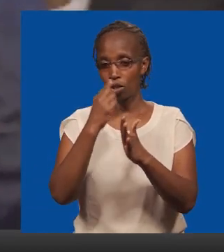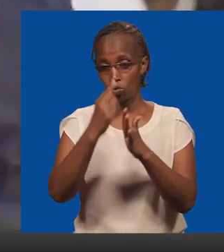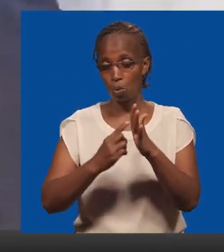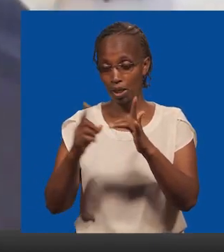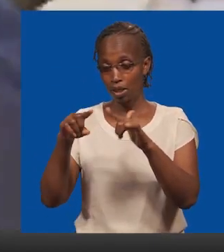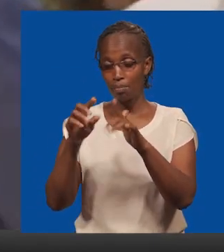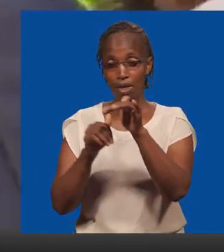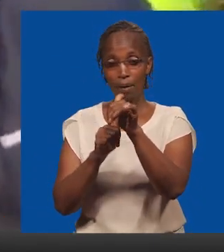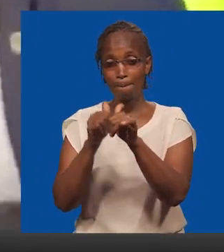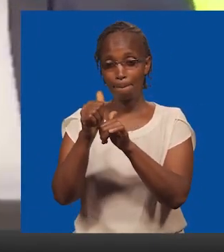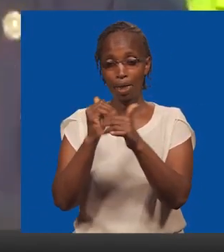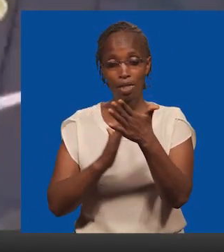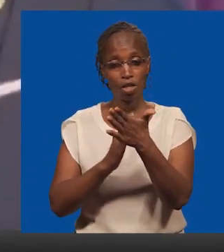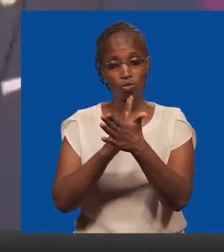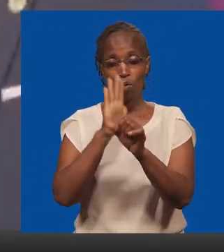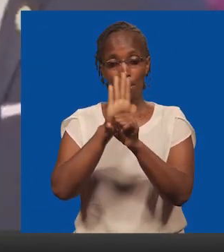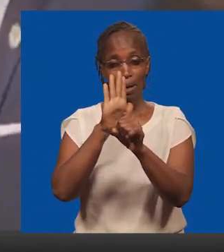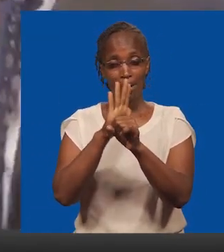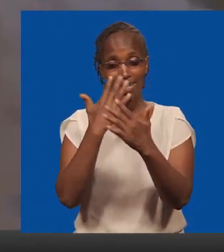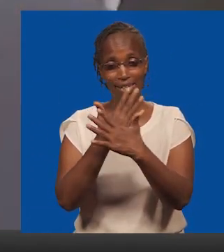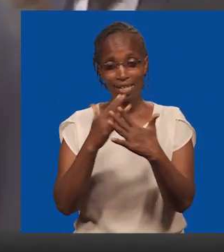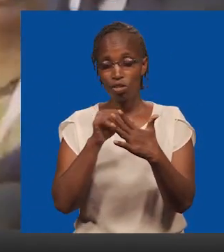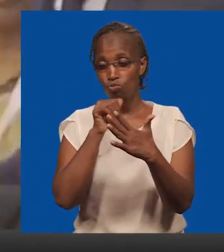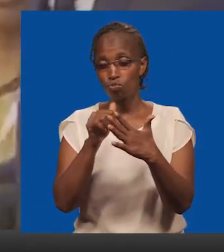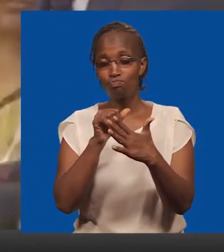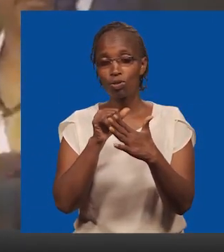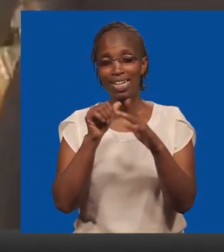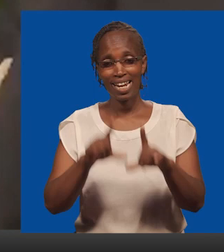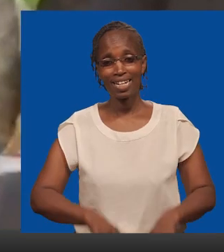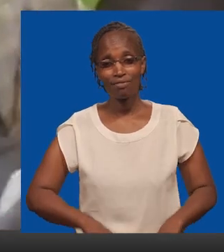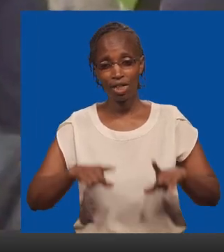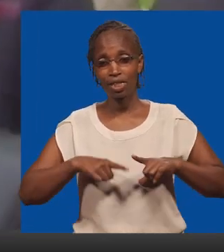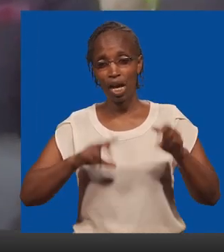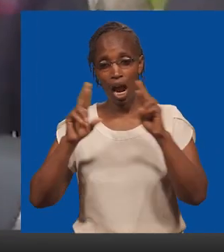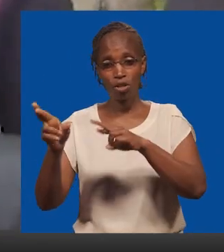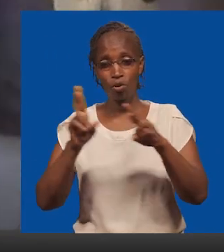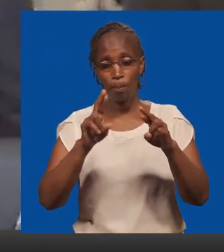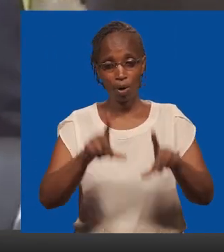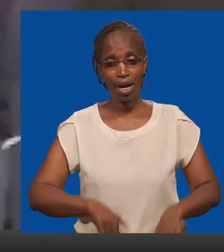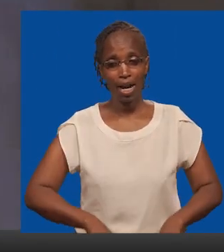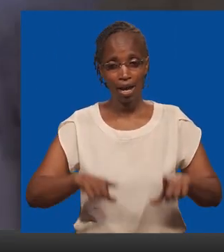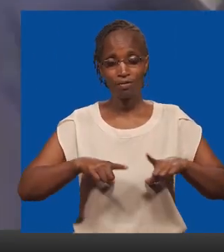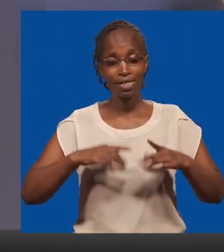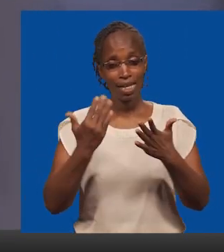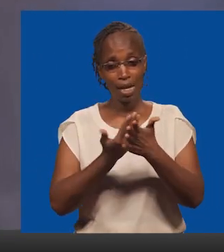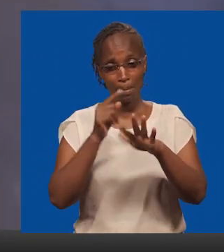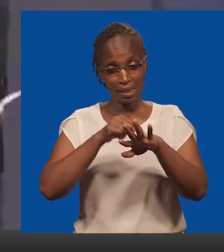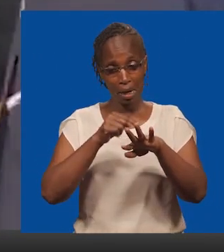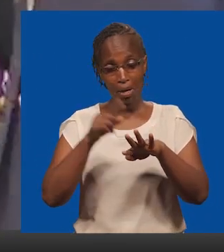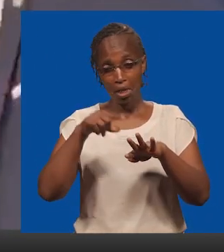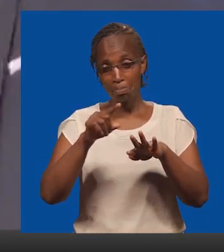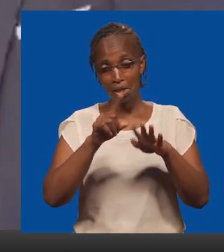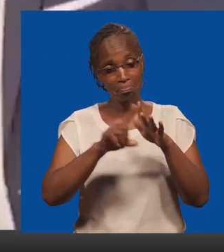Makamishina wakisema walilazimika kuyapitia mengi ikiwemo kutoishi maisha ya kawaida, na ilipo